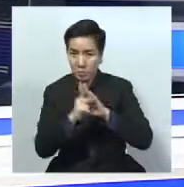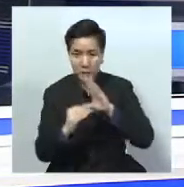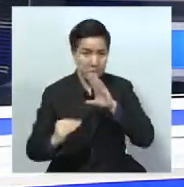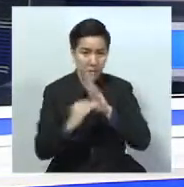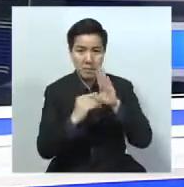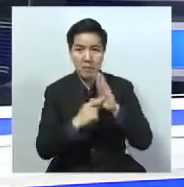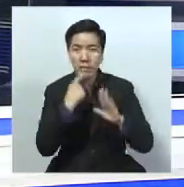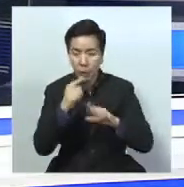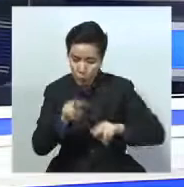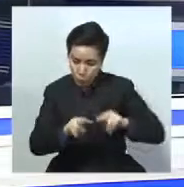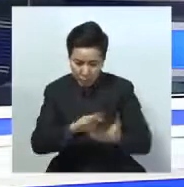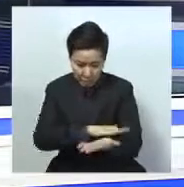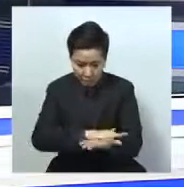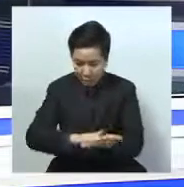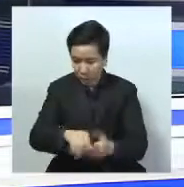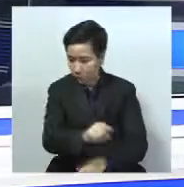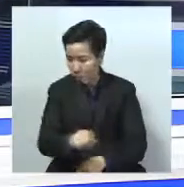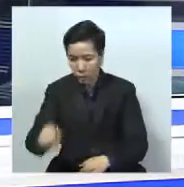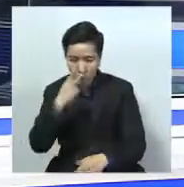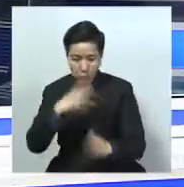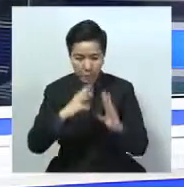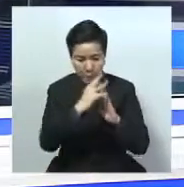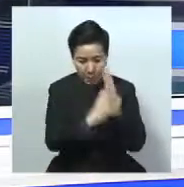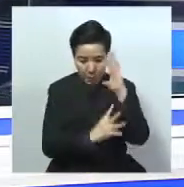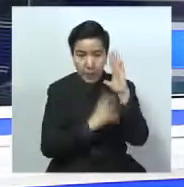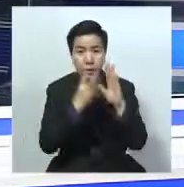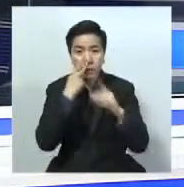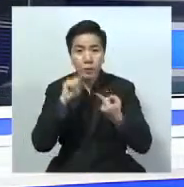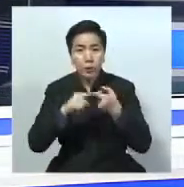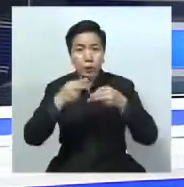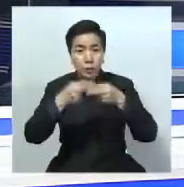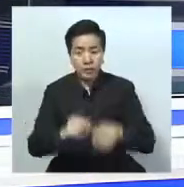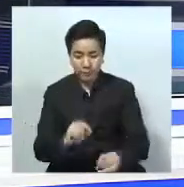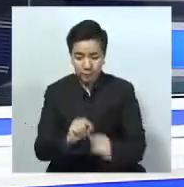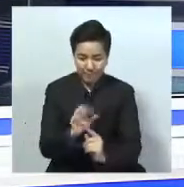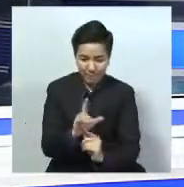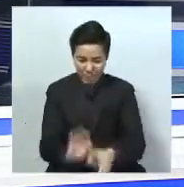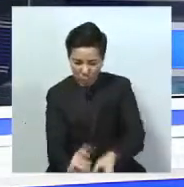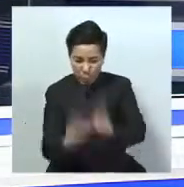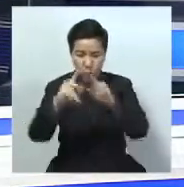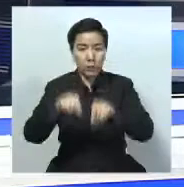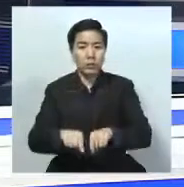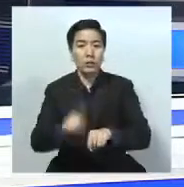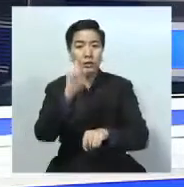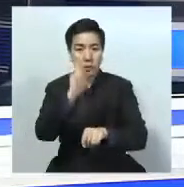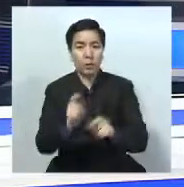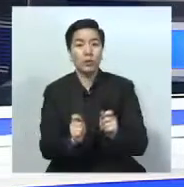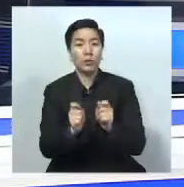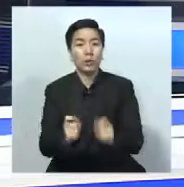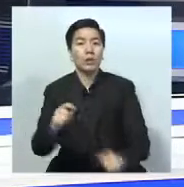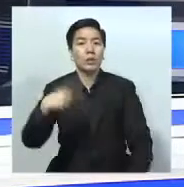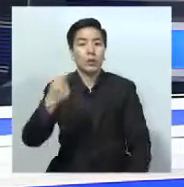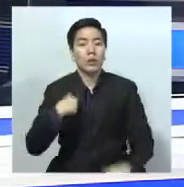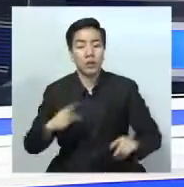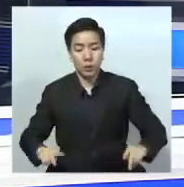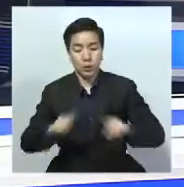ยนะคะในเรื่องของมาตรการดูแลความปลอดภัยแก่ประชาชนในทุกพื้นที่โดยเฉพาะค่ะการจุดเทียนเล่นไฟเนี่ยต้องได้รับการอนุญาต